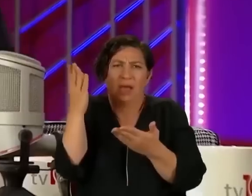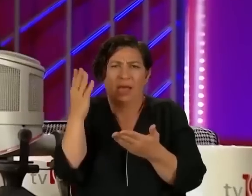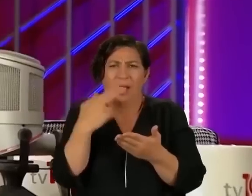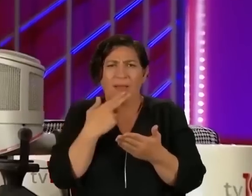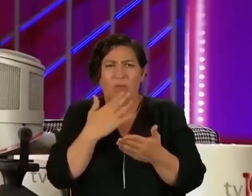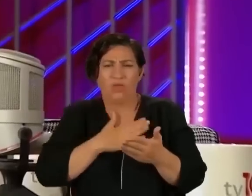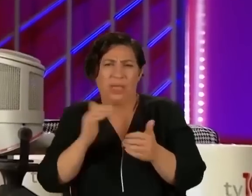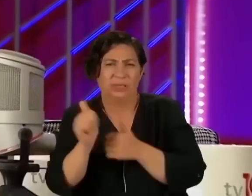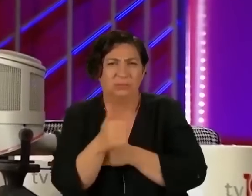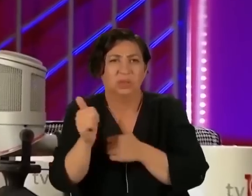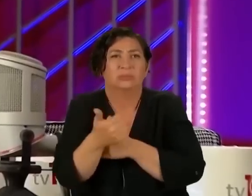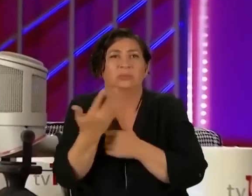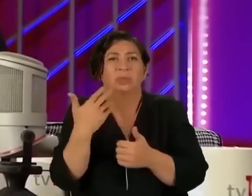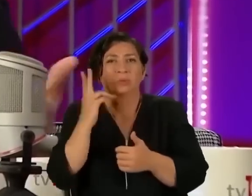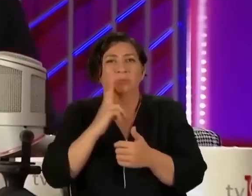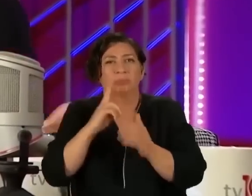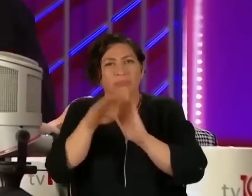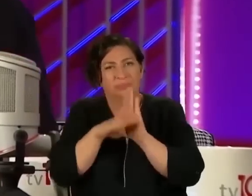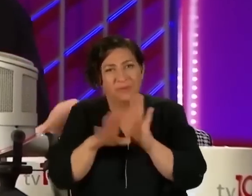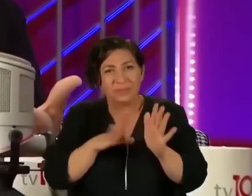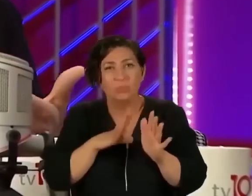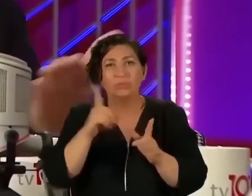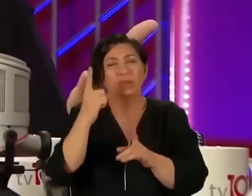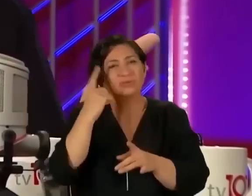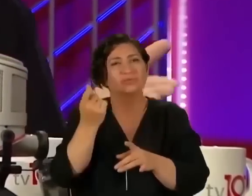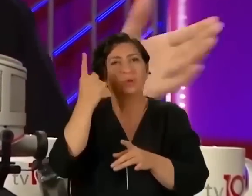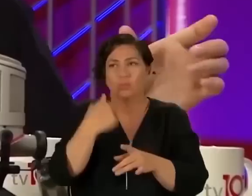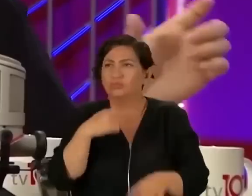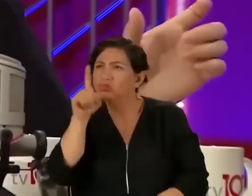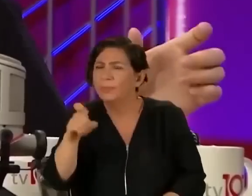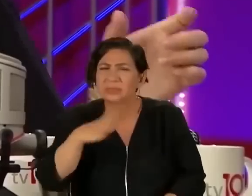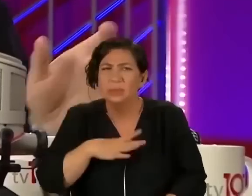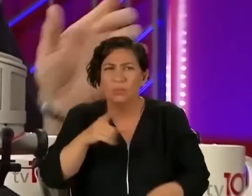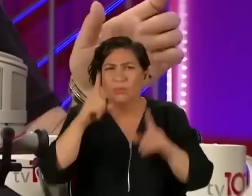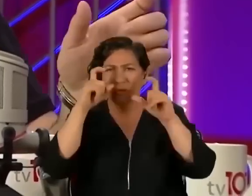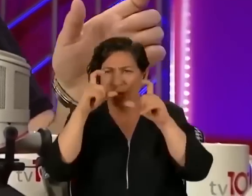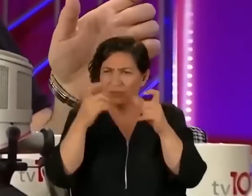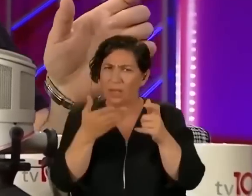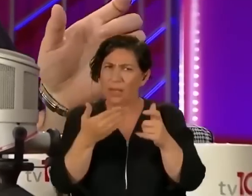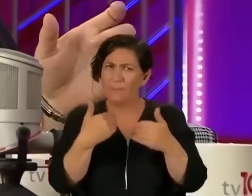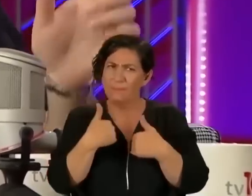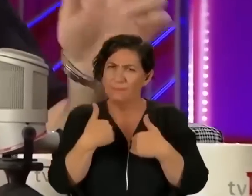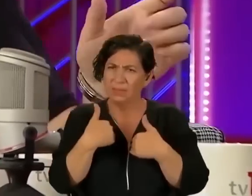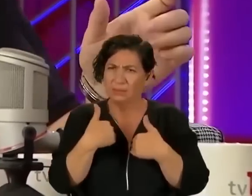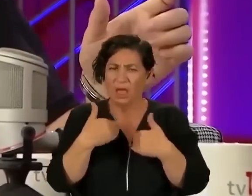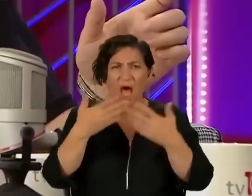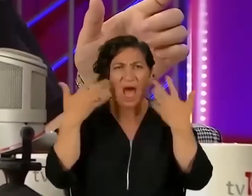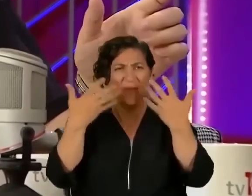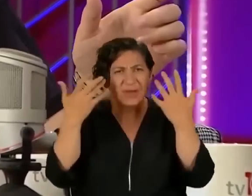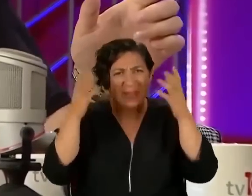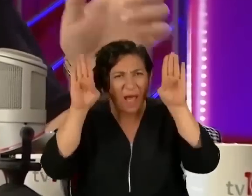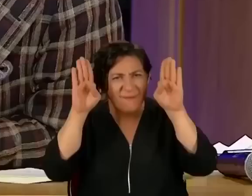önüne geçilir mi, geçilmez mi, bu tür görgü kuralları varsa bunları çıkardı. Onları sormak istedim. Bakın dedim, bu fotoğrafta ben hani hayvan